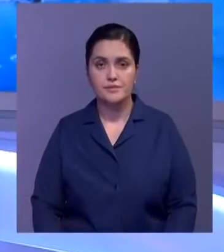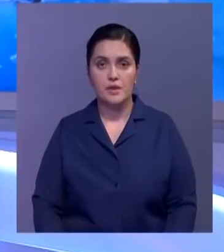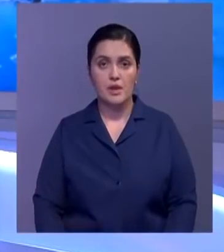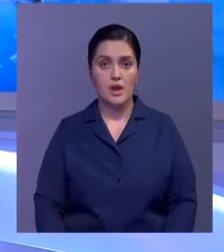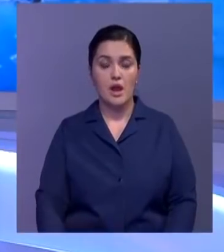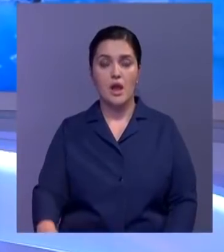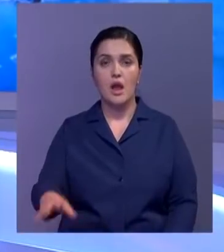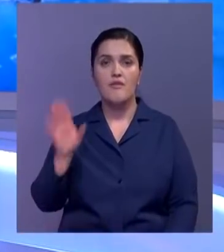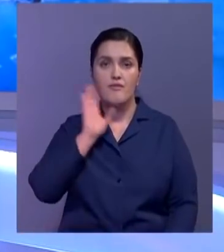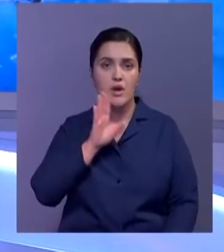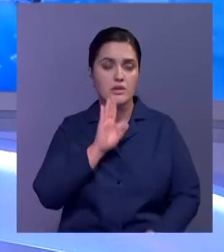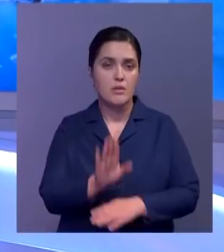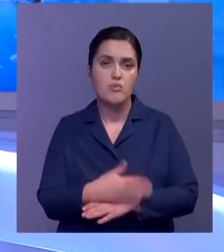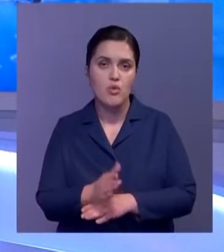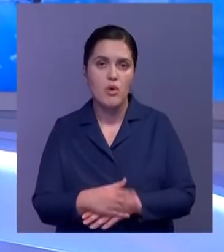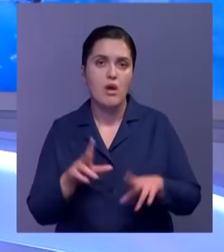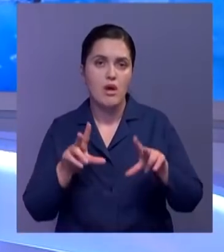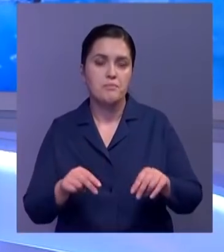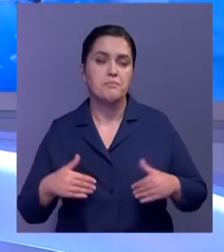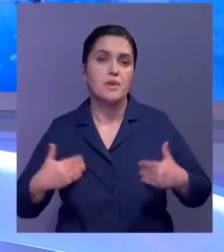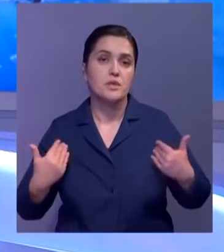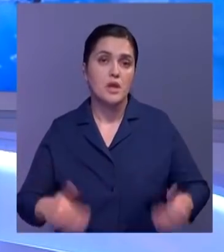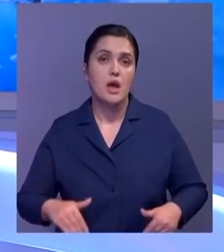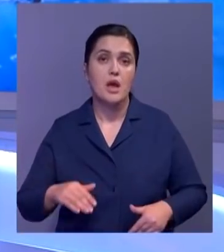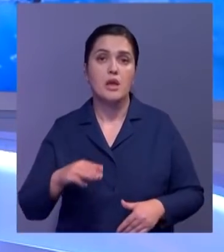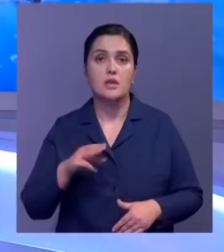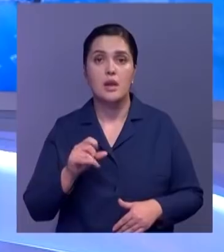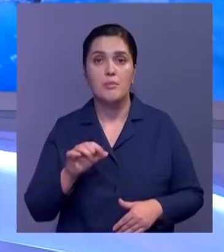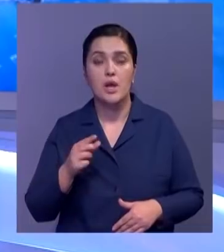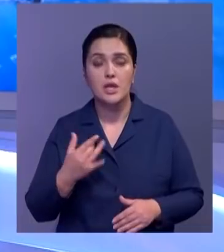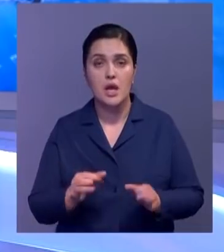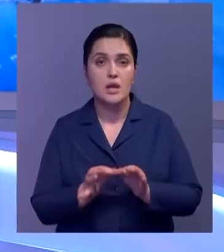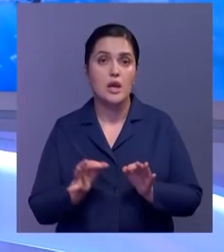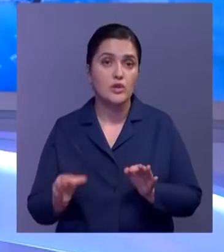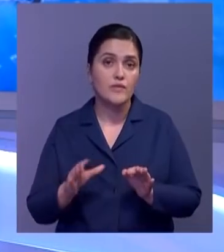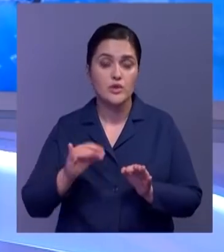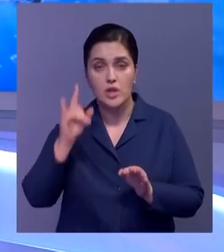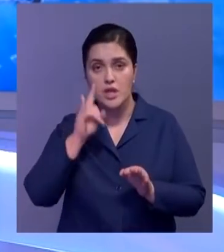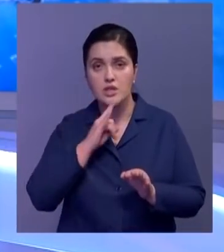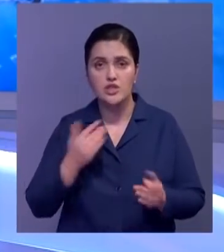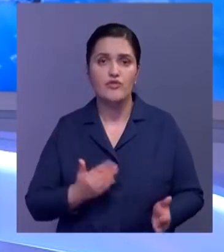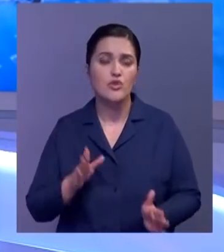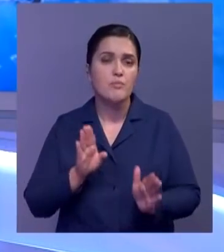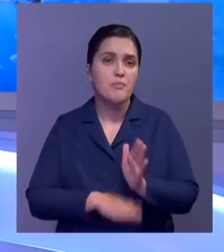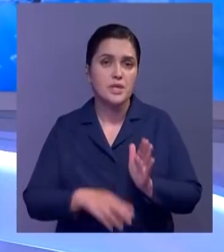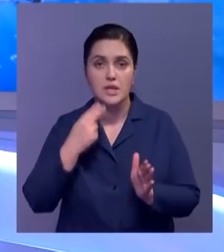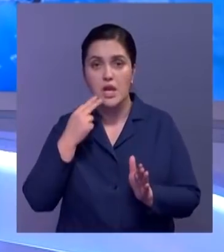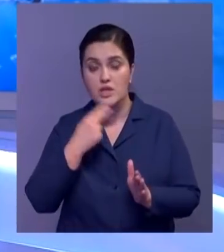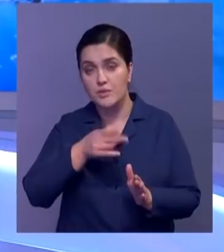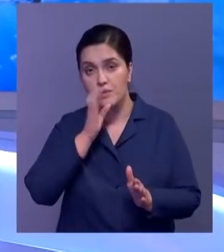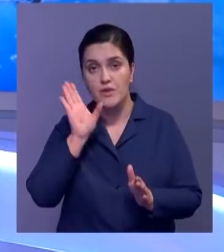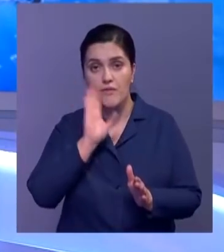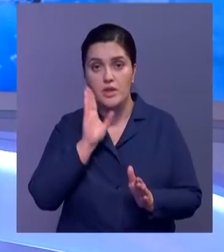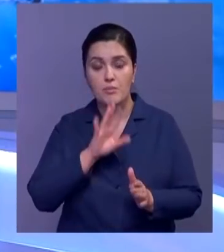Вместо воды – пустые обещания. Жители поселка Тулыл в Тарбагатайском районе на востоке Казахстана живут без качественной питьевой